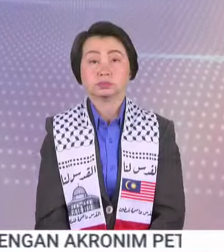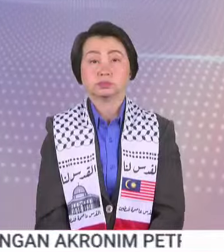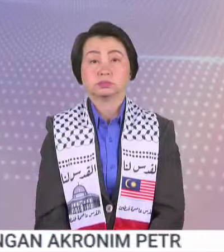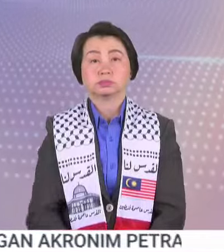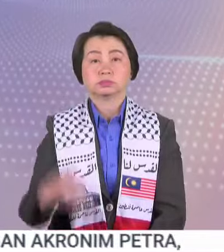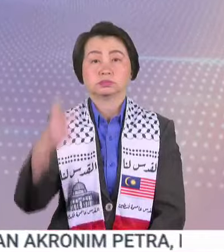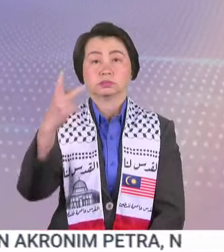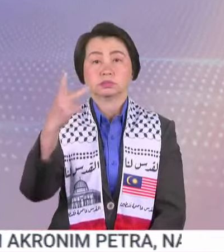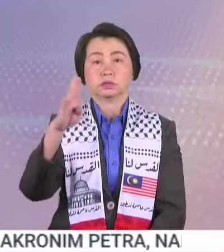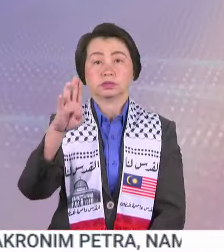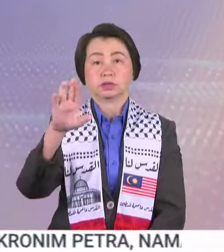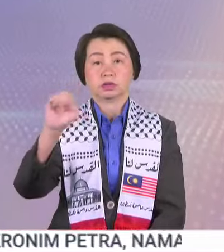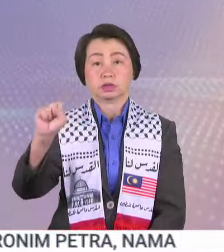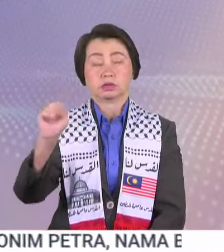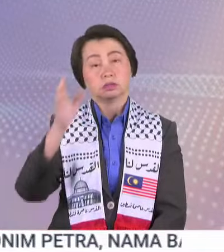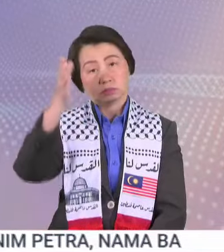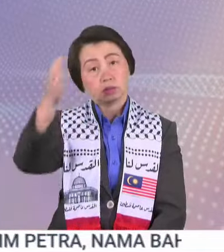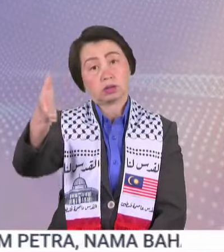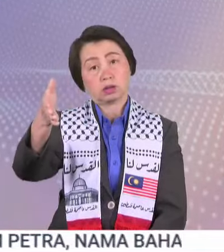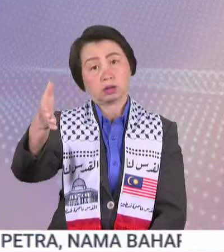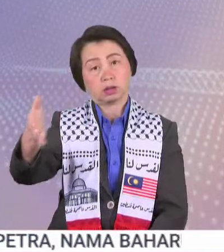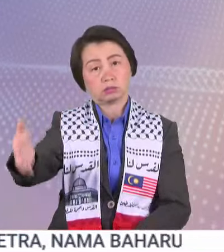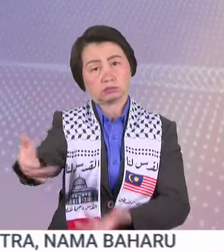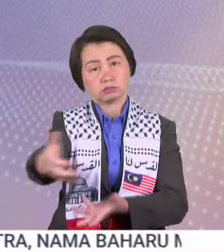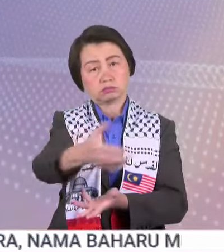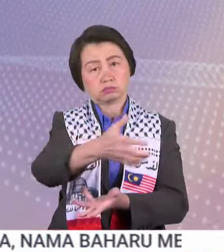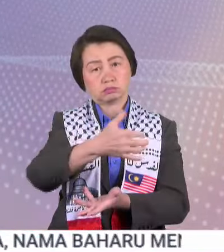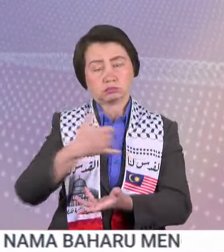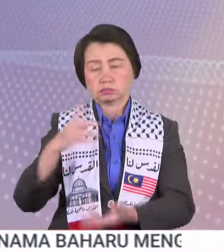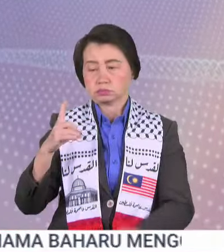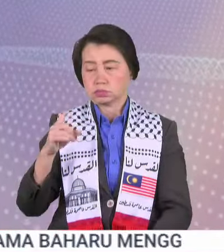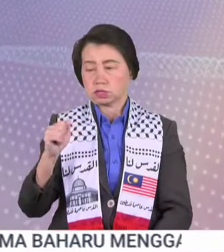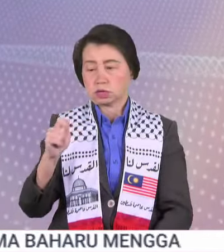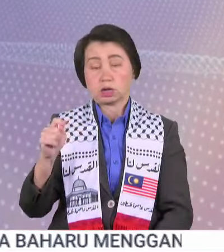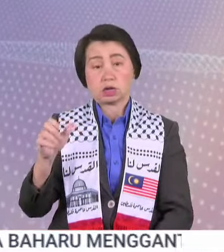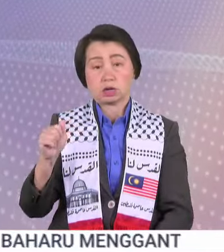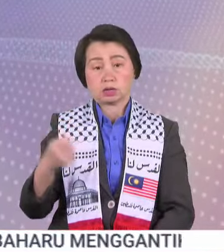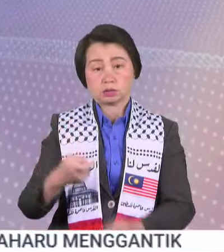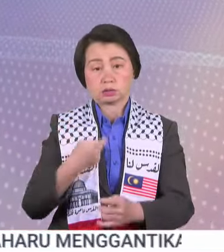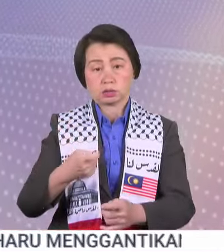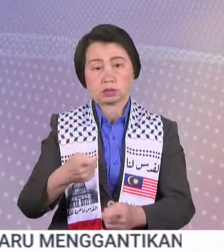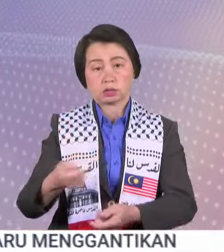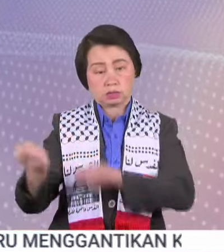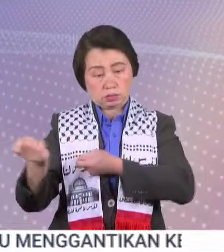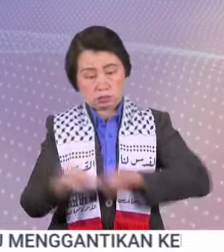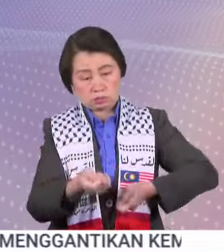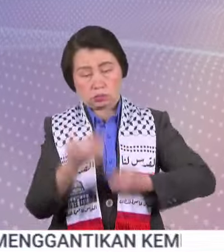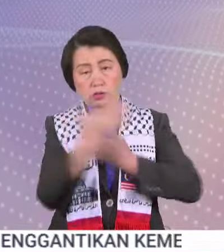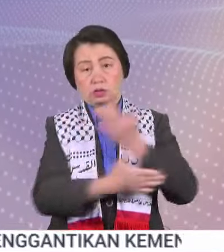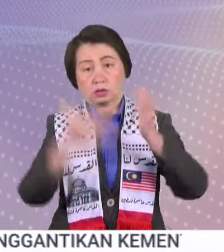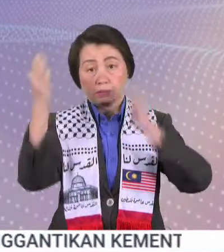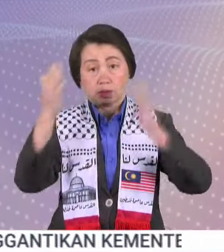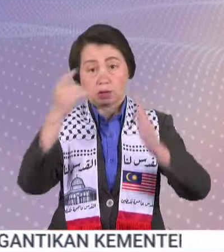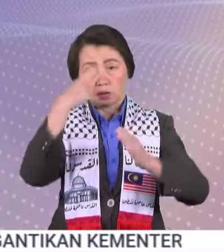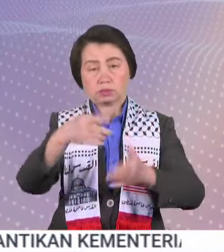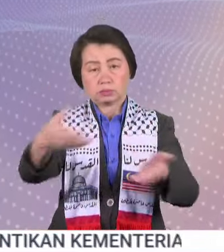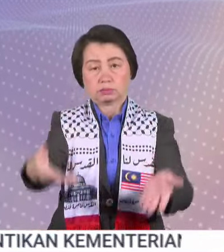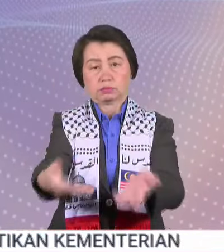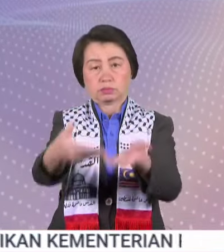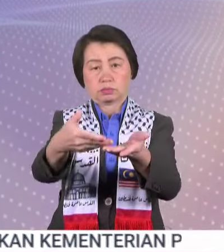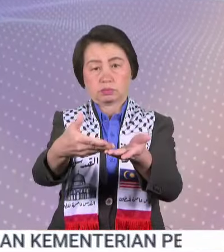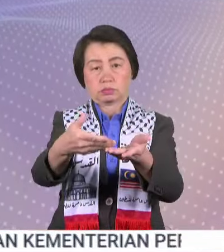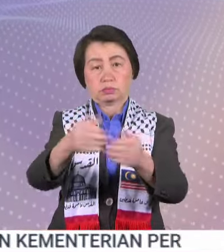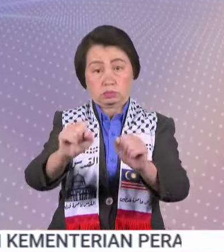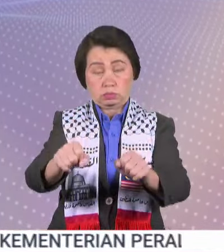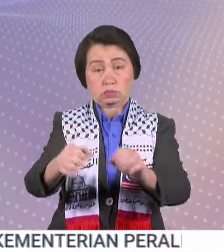Kementerian Belia dan Sukan KBS akan mengumpul data daripada operator lapangan golf seluruh negara dalam usaha memperkenalkan